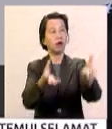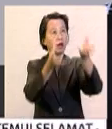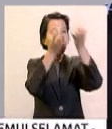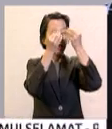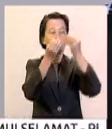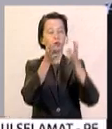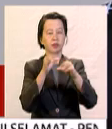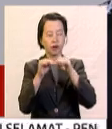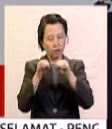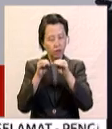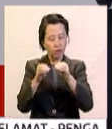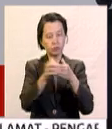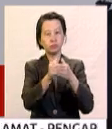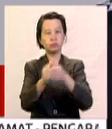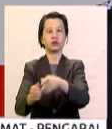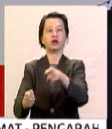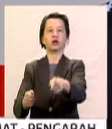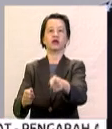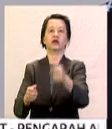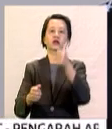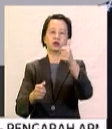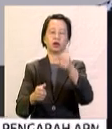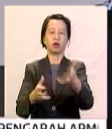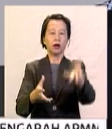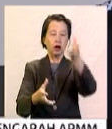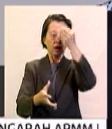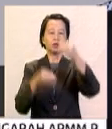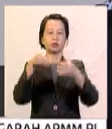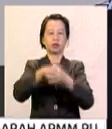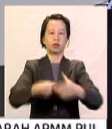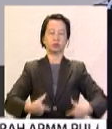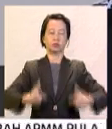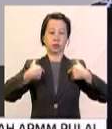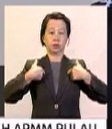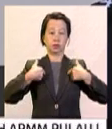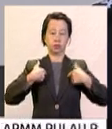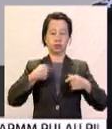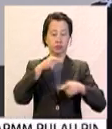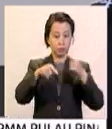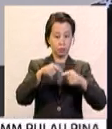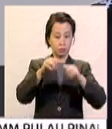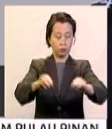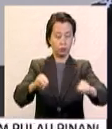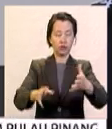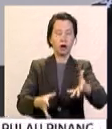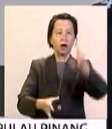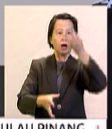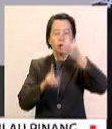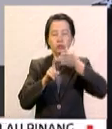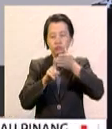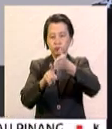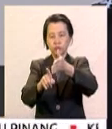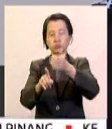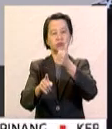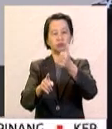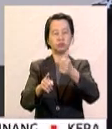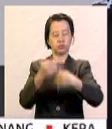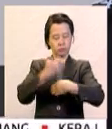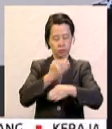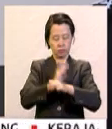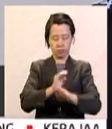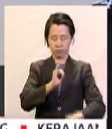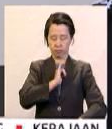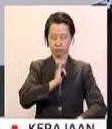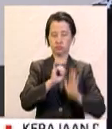dan nasihat, mereka akan mendapat pedoman di dalam hidup. Apabila mereka mendapat pedoman, mereka akan dapat membentuk identiti dan